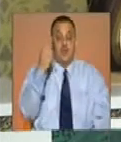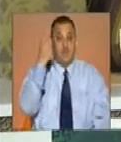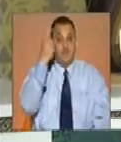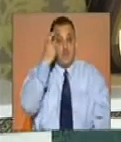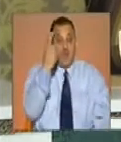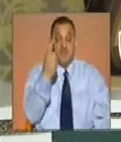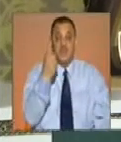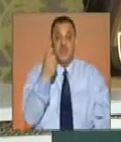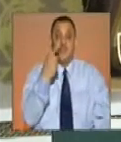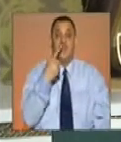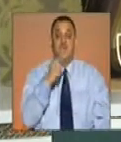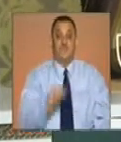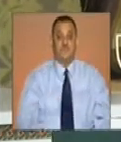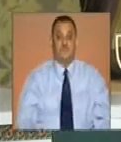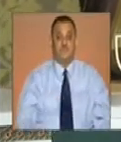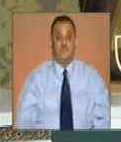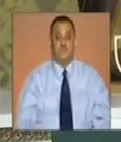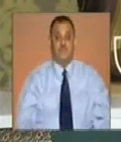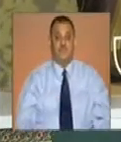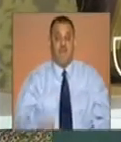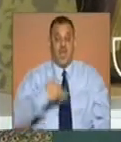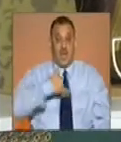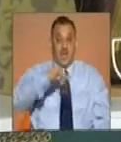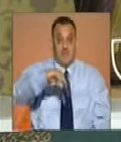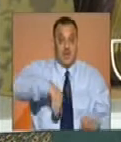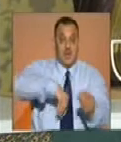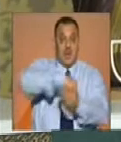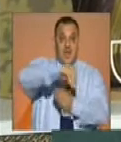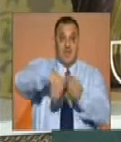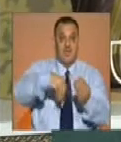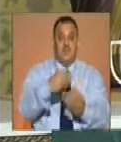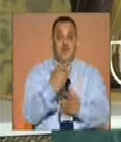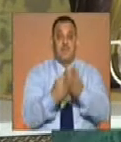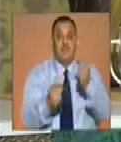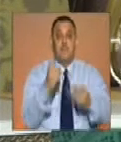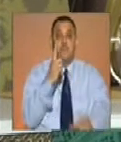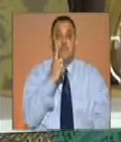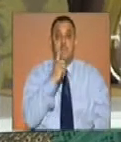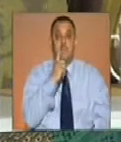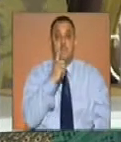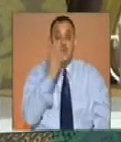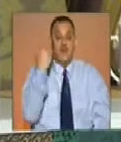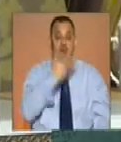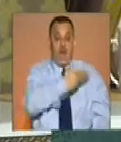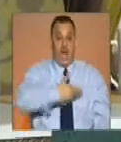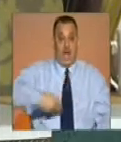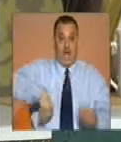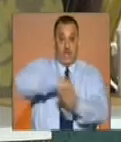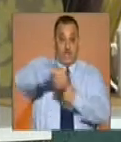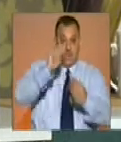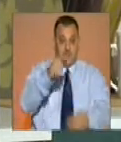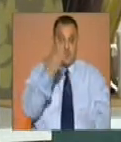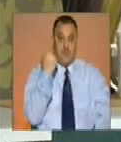جارية ولا العمر؟ بغي نعمل شي حاجة في عمري، إن الوالدة يا شيخ. هي اعتمرت وحجت قبل ولا لا؟